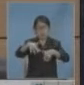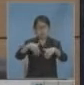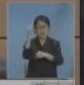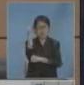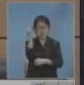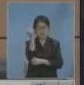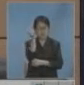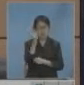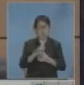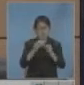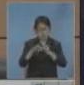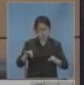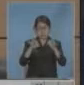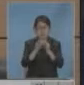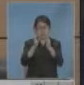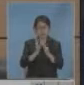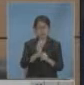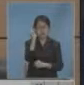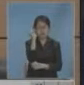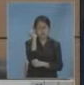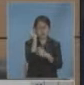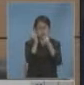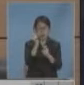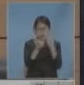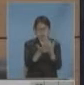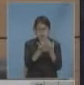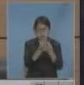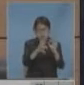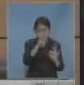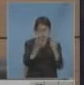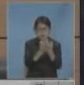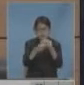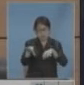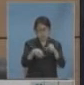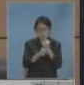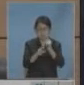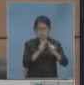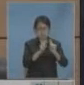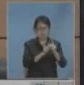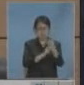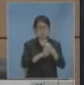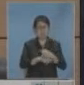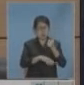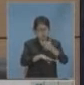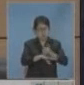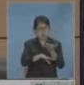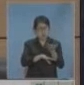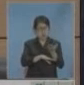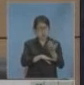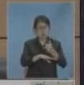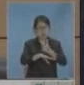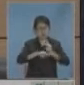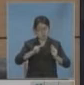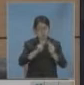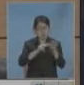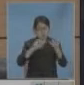เรื่องเงินสงเคราะห์ศพซึ่งท่านรัฐมนตรีก็ควรที่จะได้ขออนุมัติกับท่านนายกรัฐมนตรีเพื่อที่จะ